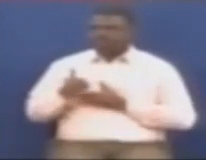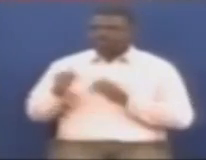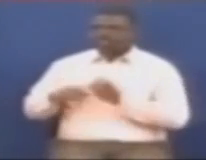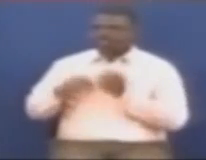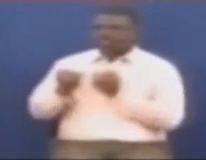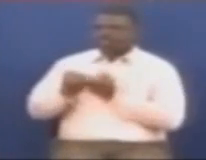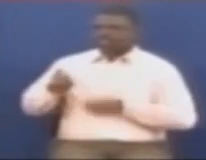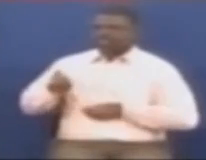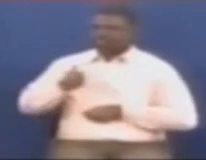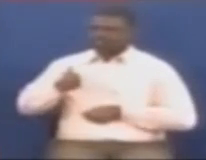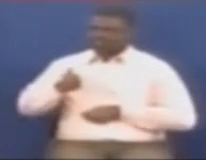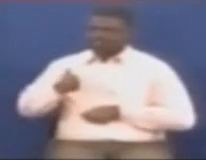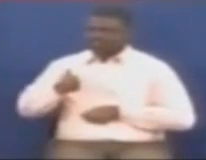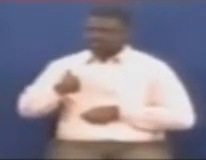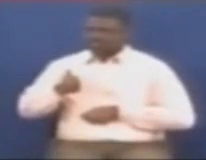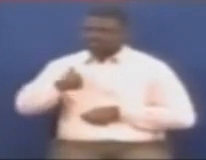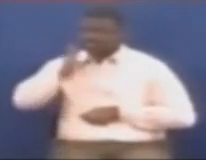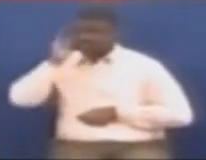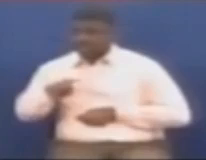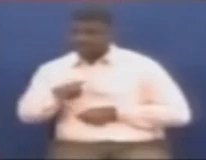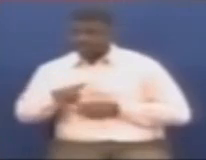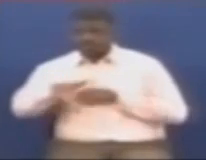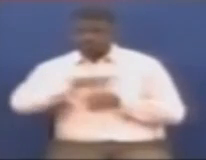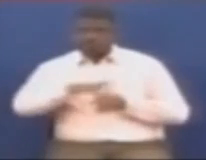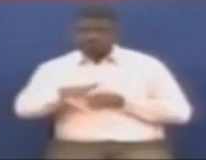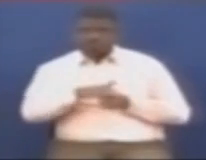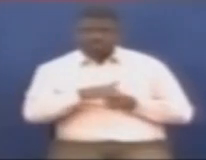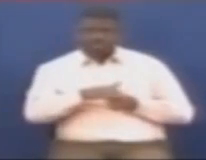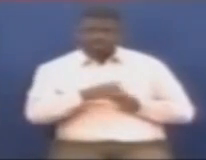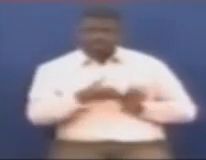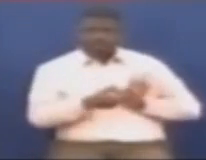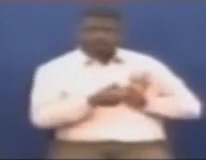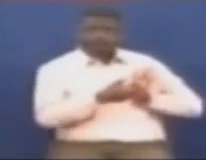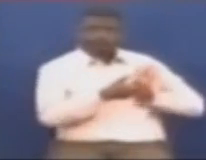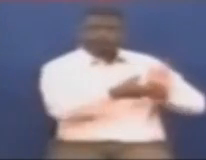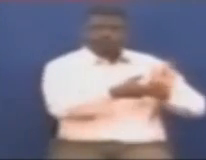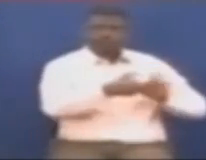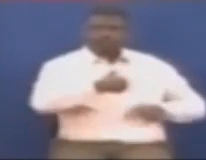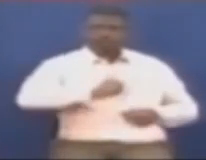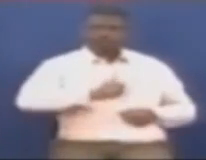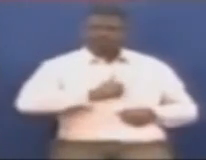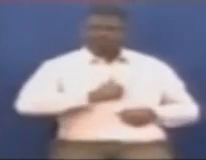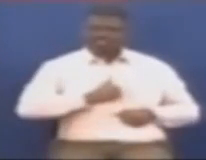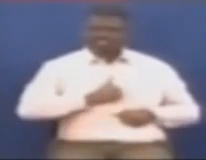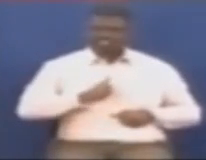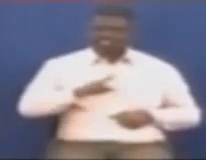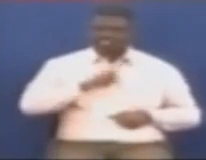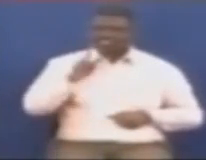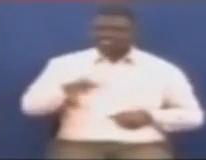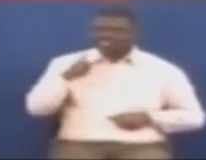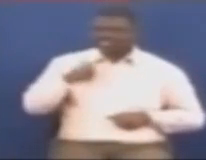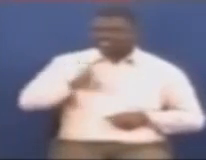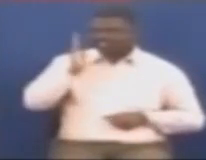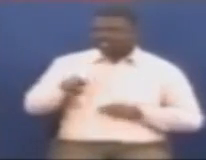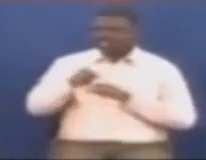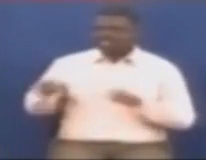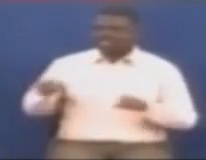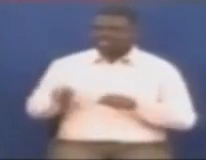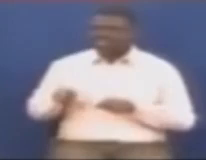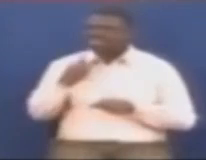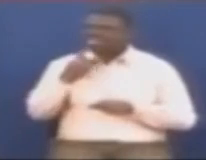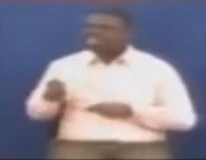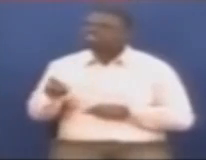9,018,990,957 na 11, ambazo zingelipo kwa mawakili